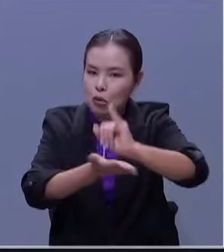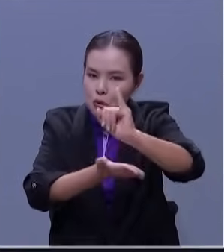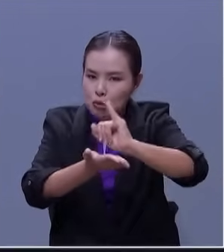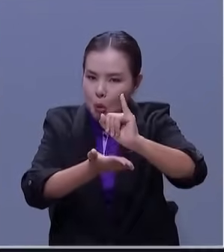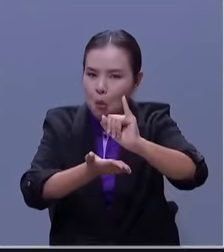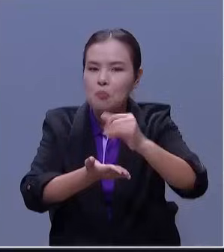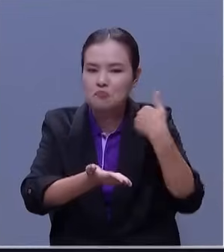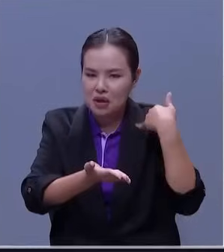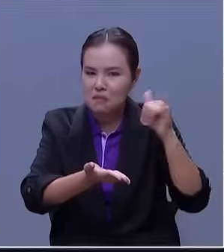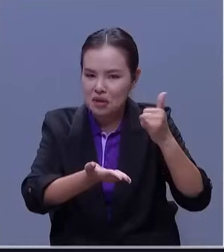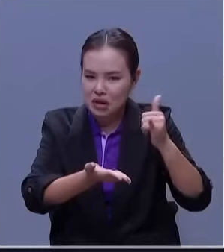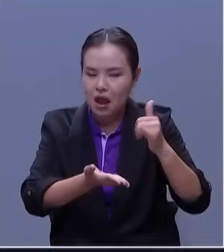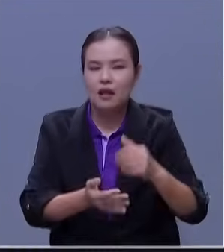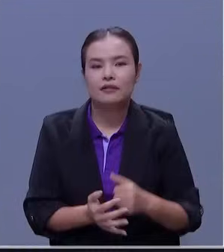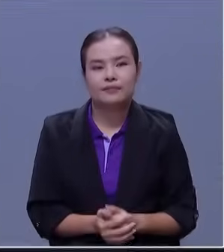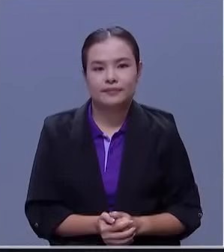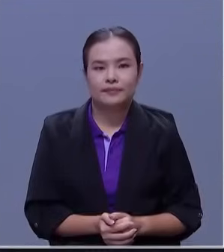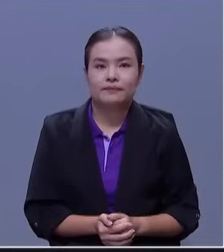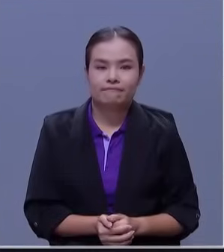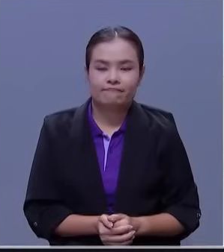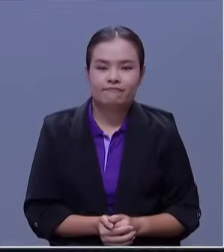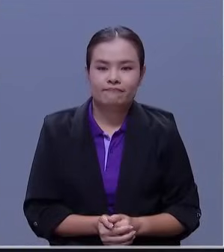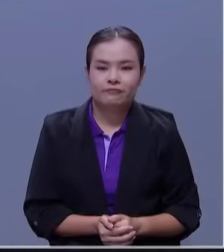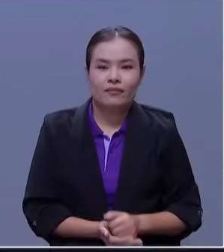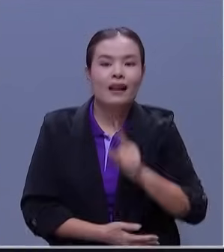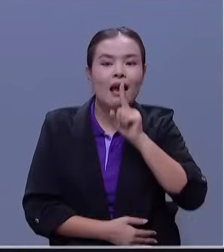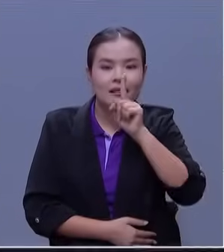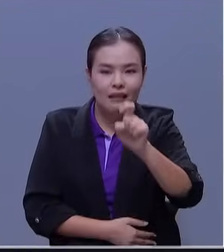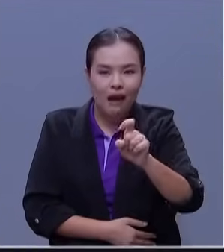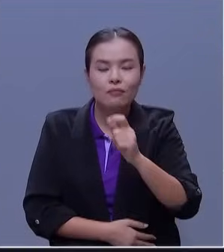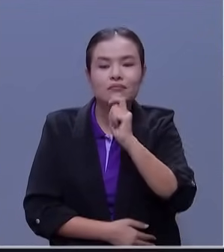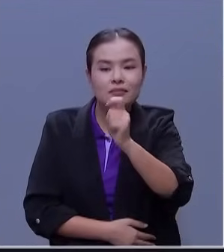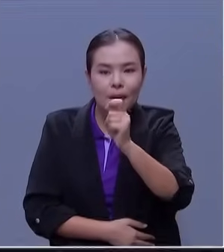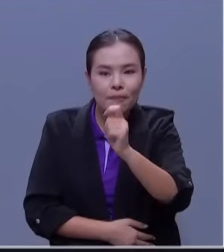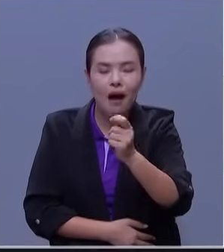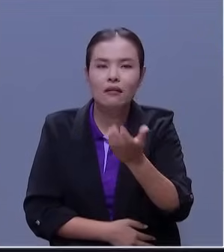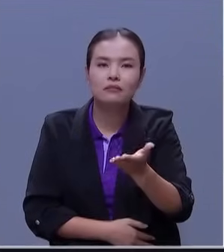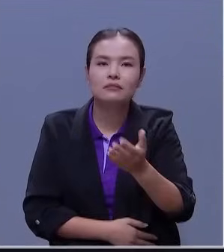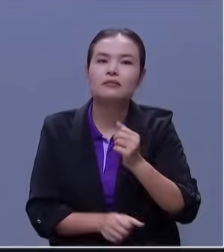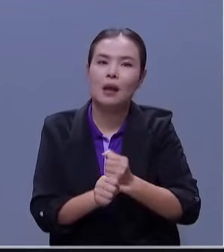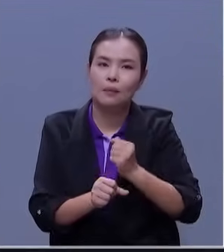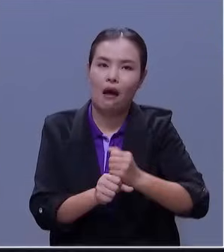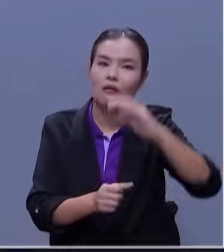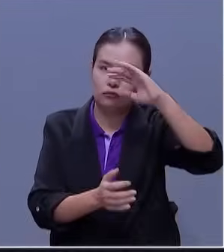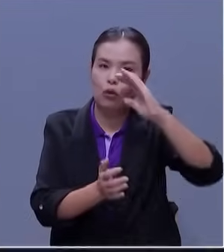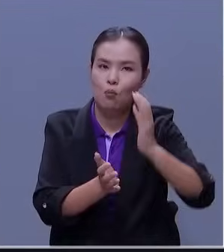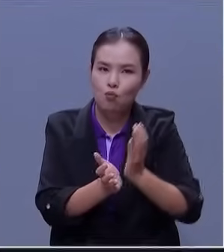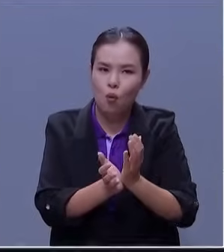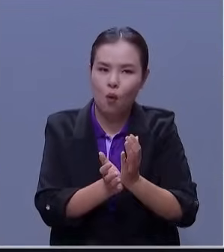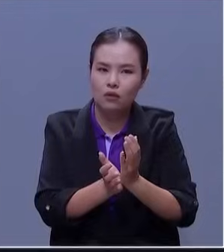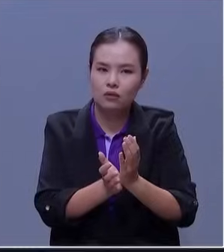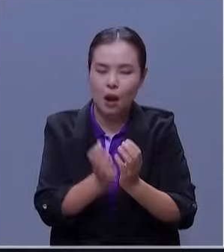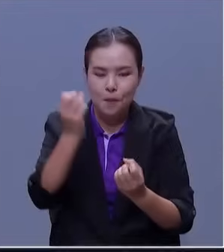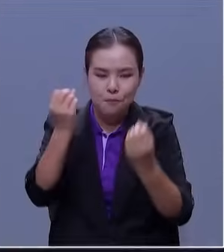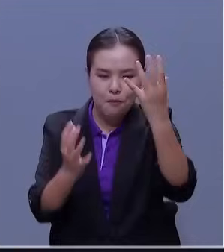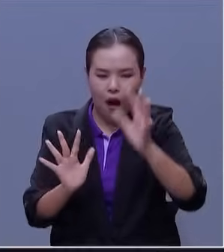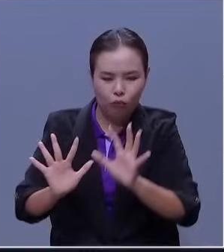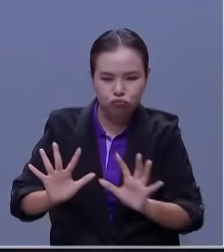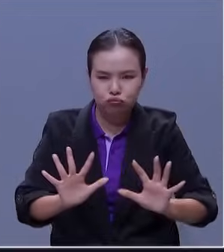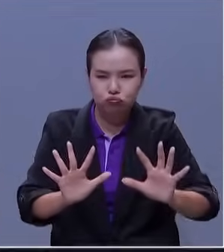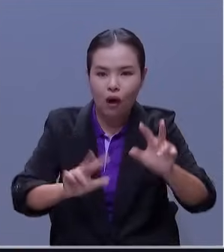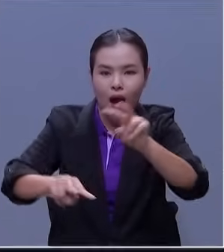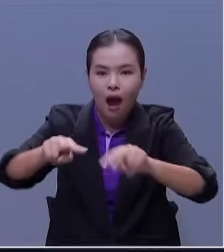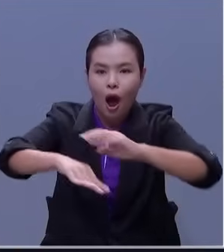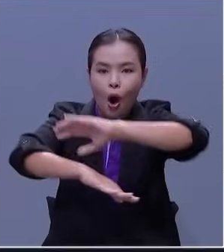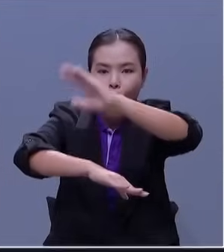ใกล้เคียงที่สุด นิดเดียวตำรวจจะถ ึงในรายการผมก็ถามท่านผู้การแต้มไปเรื่องการทำงานของตำรวจอะในการปิดป่าตามล่าตัวเสียแป้งอะแต่สุด